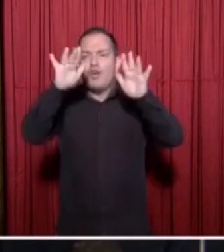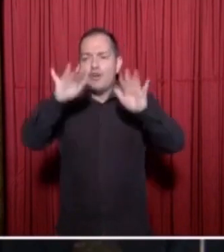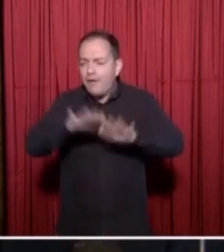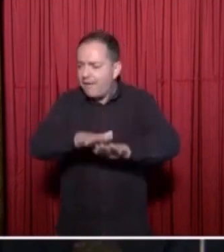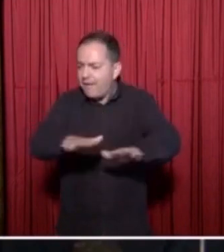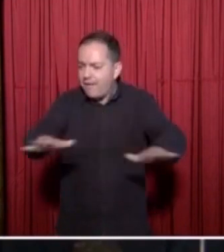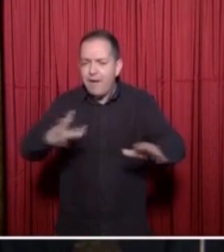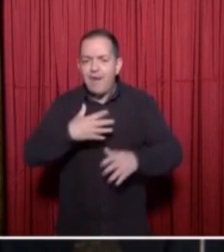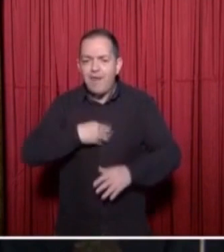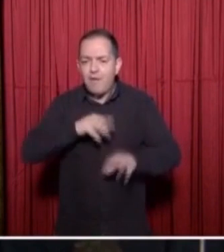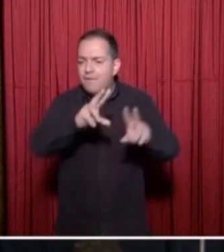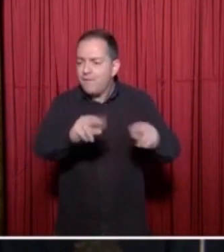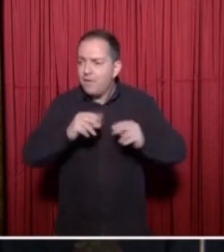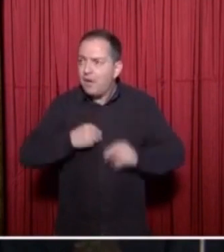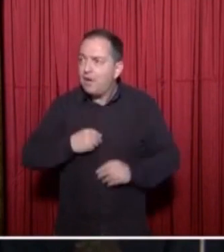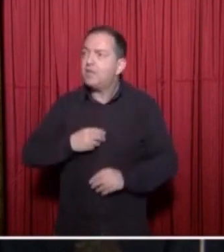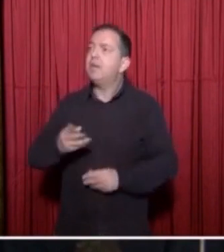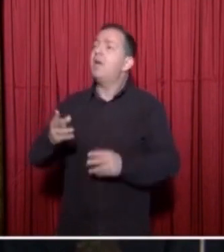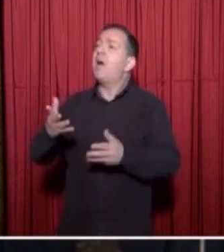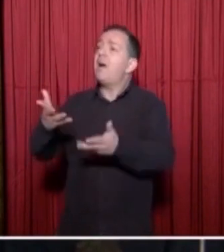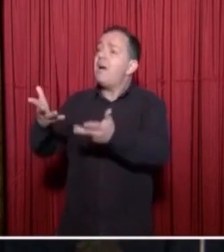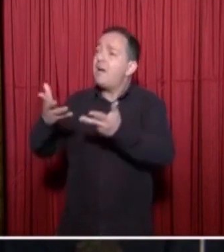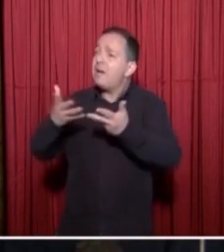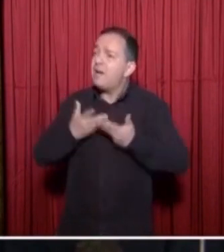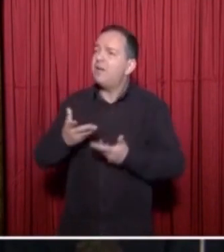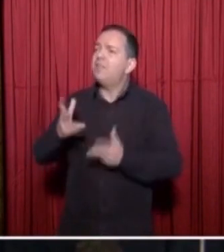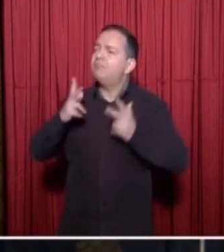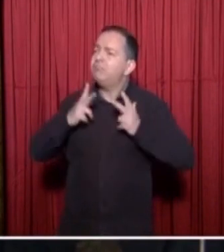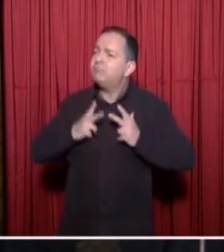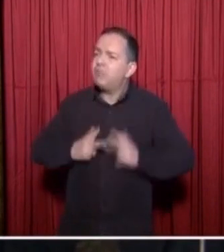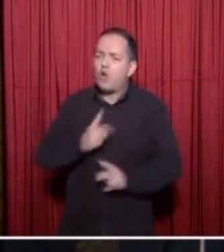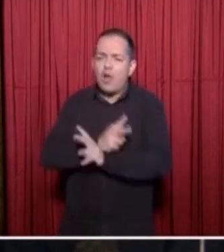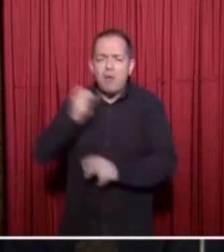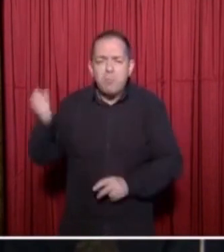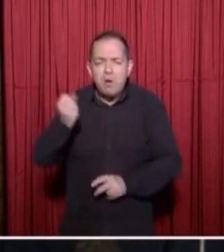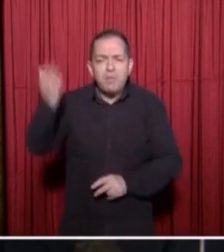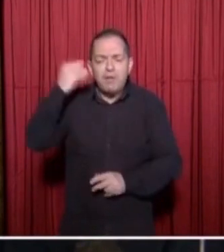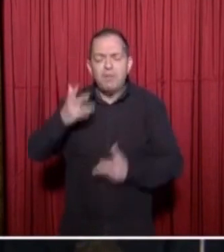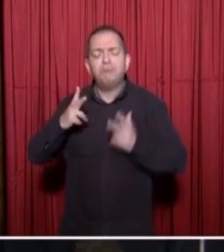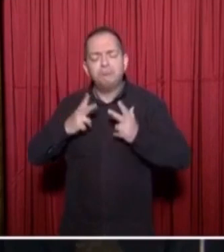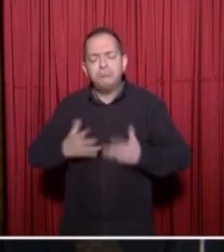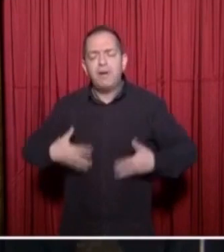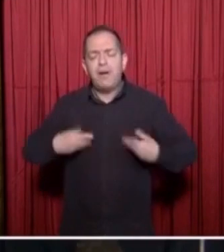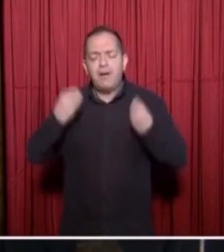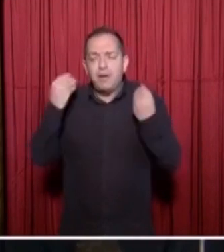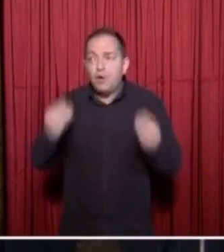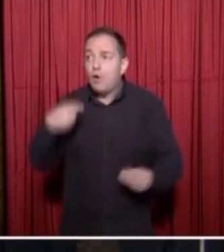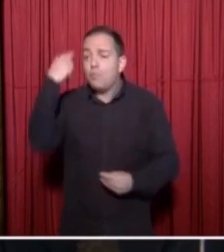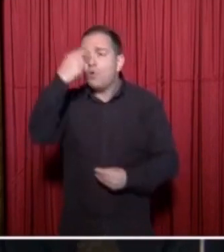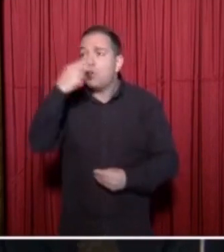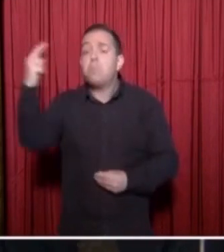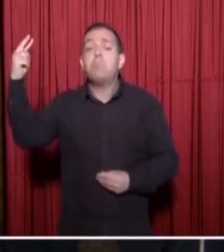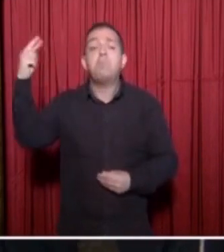με. Ακουτείς μη αγκαλίασιν και ευφροσύνην αγκαλιάσον δέος θέα τεταπεινωμένα. Απόστρεψον το πρόσωπον